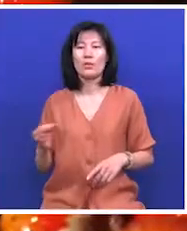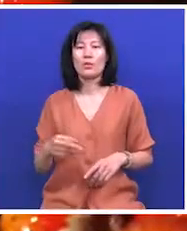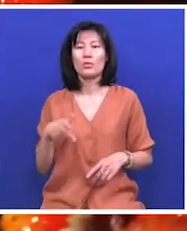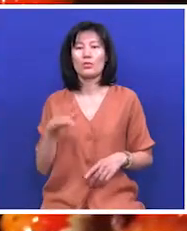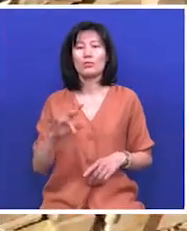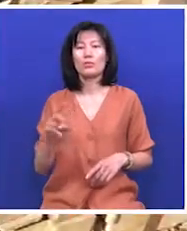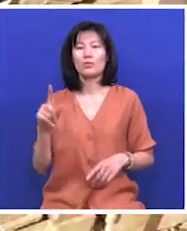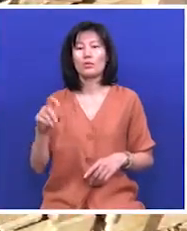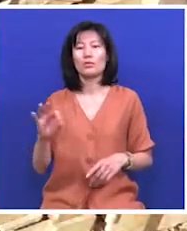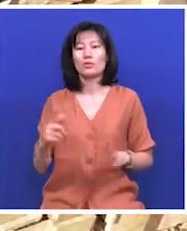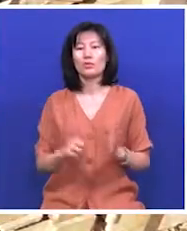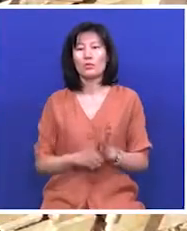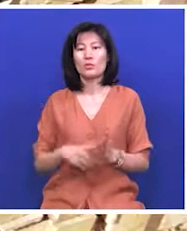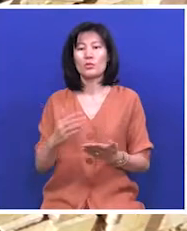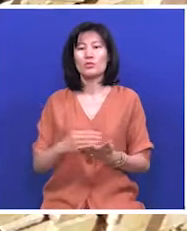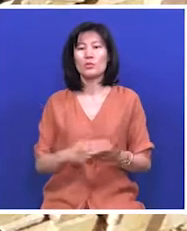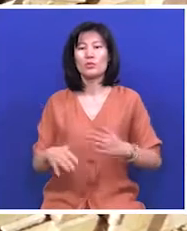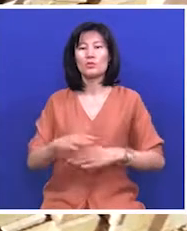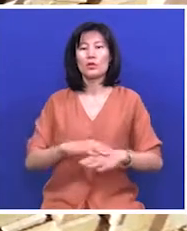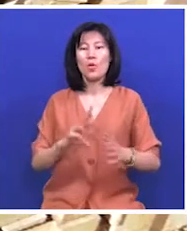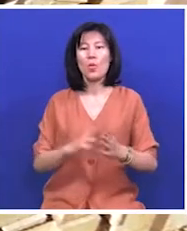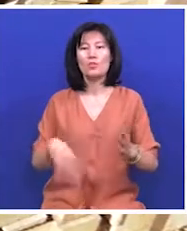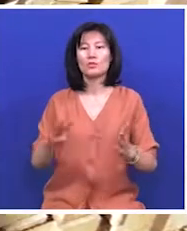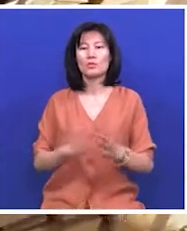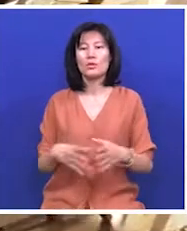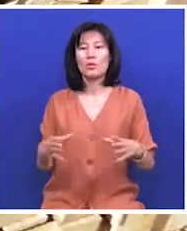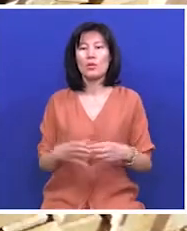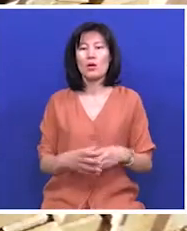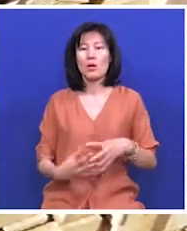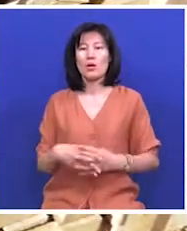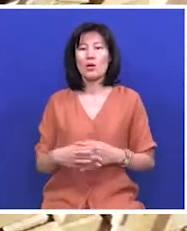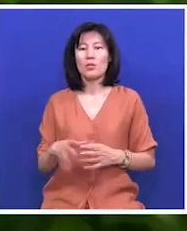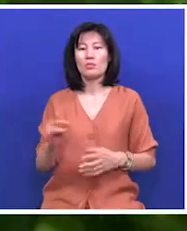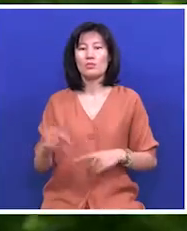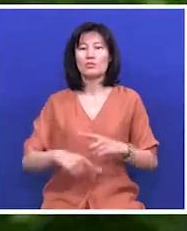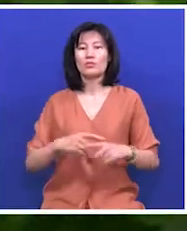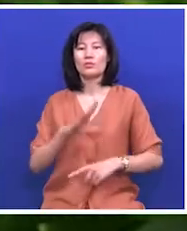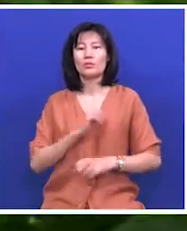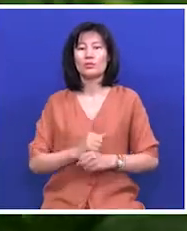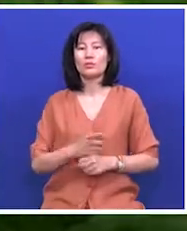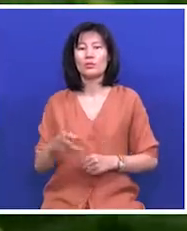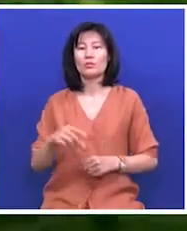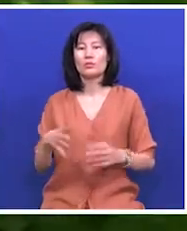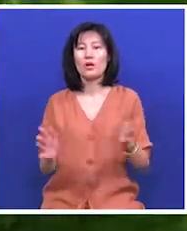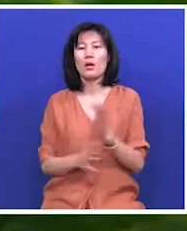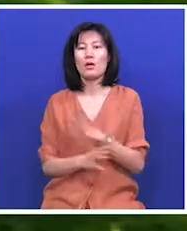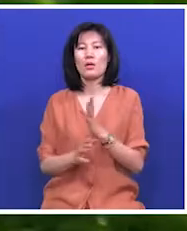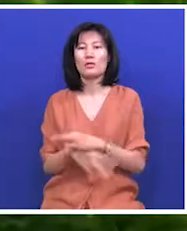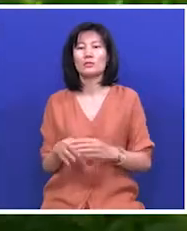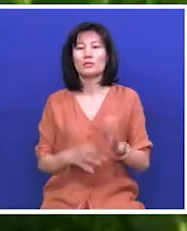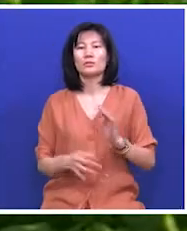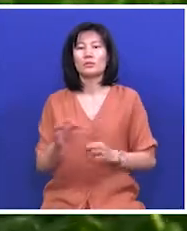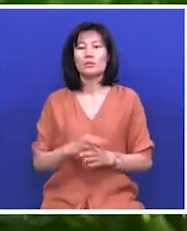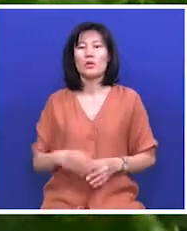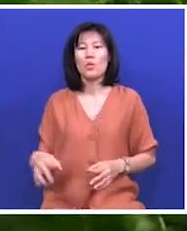3 миллиард теңгеге 107 жоба іске асып, жалпы құны 39 миллиард теңгені құрайтын ауыл шаруашылық өнімдері өндірілген. Яғни күн райы